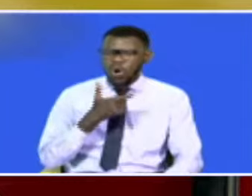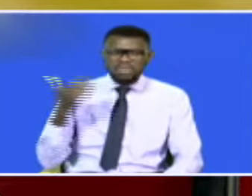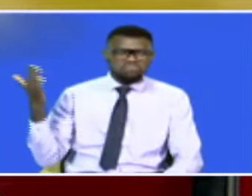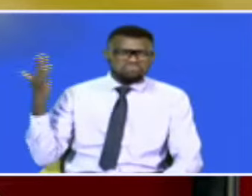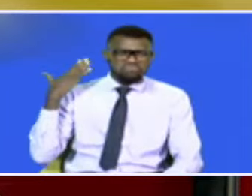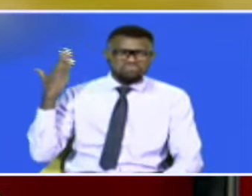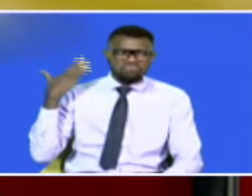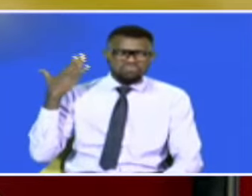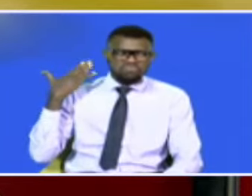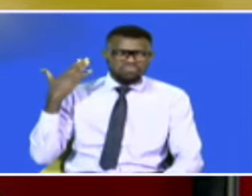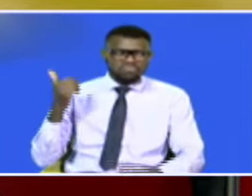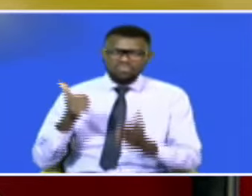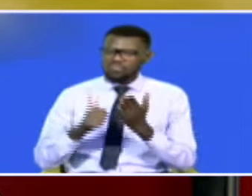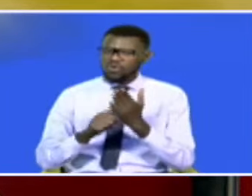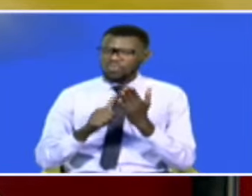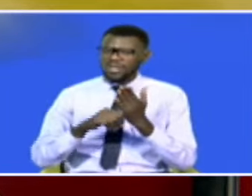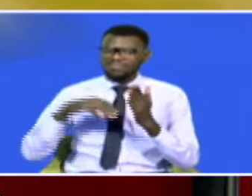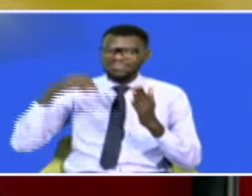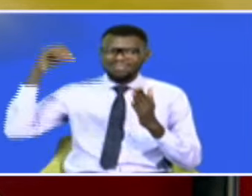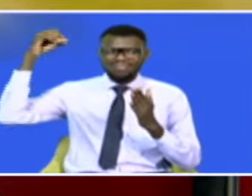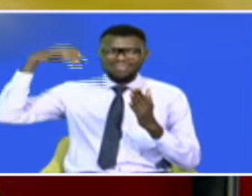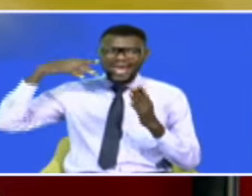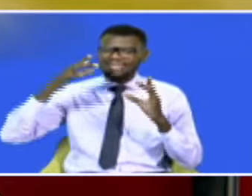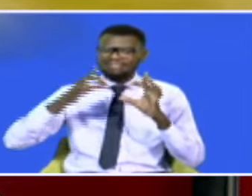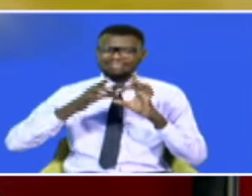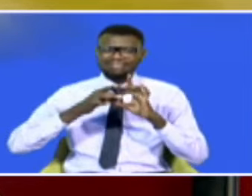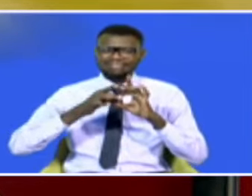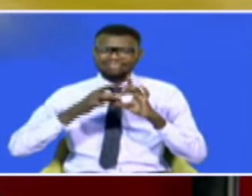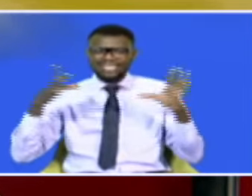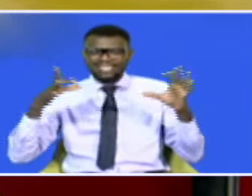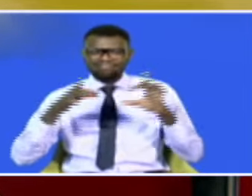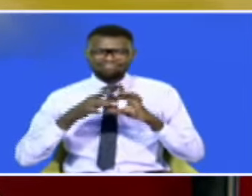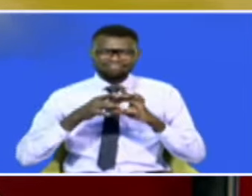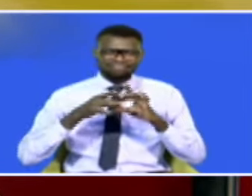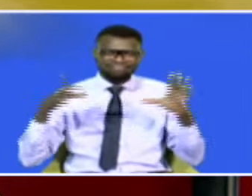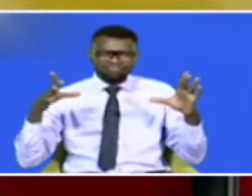kukatika kwa nguvu za umeme mara kwa mara vya hivi karibuni ambapo sehemu